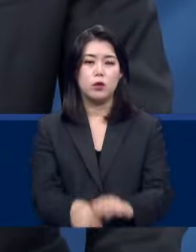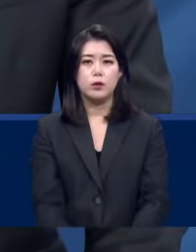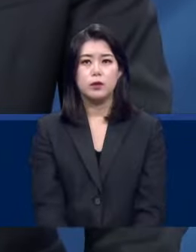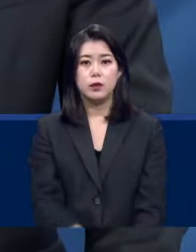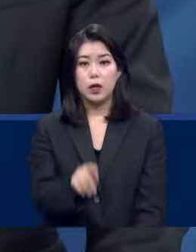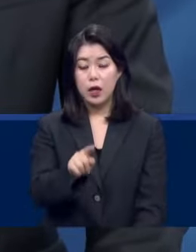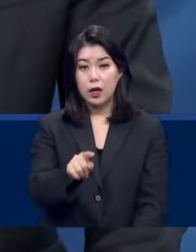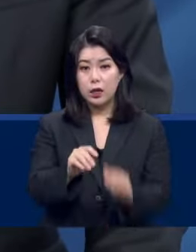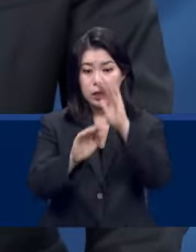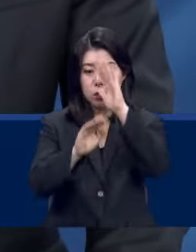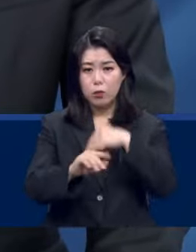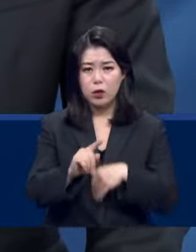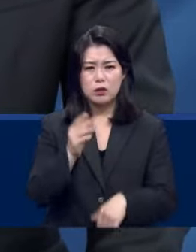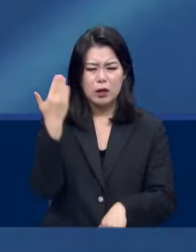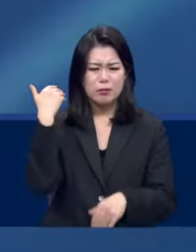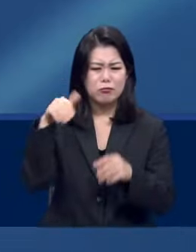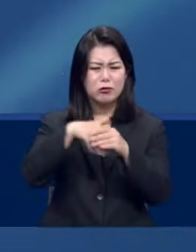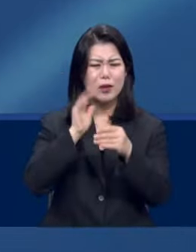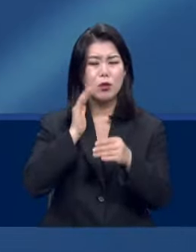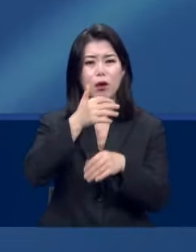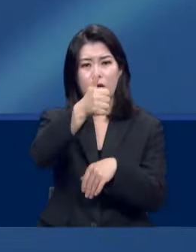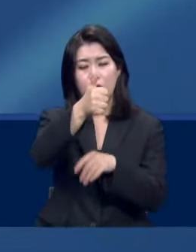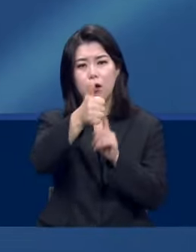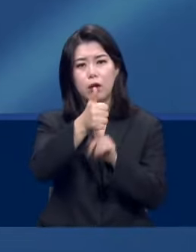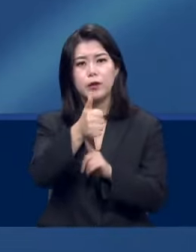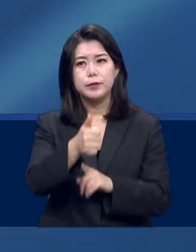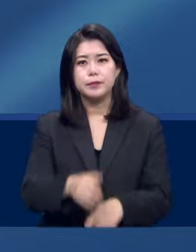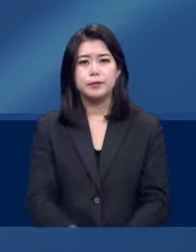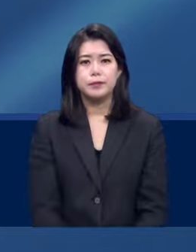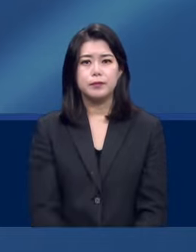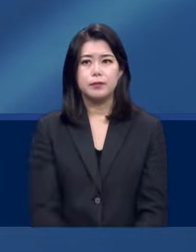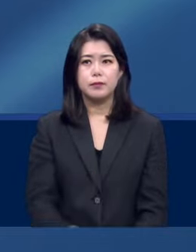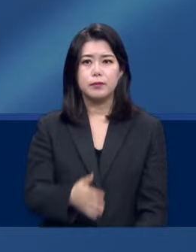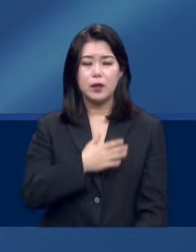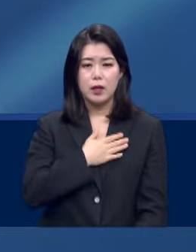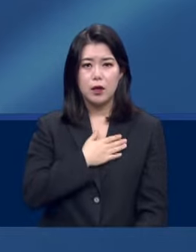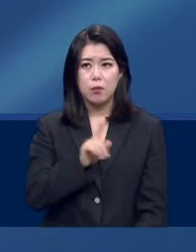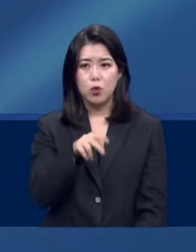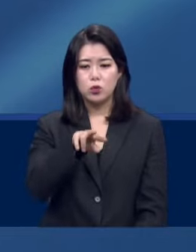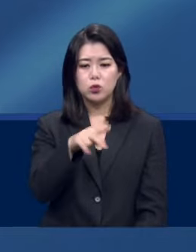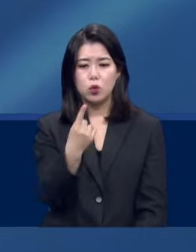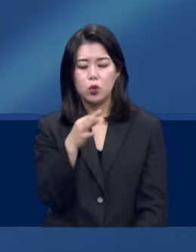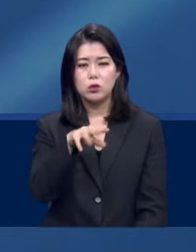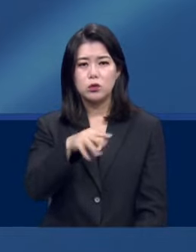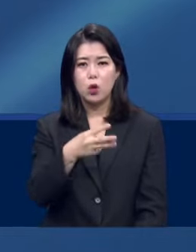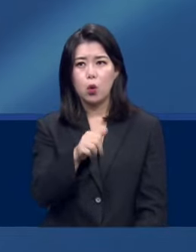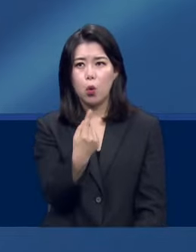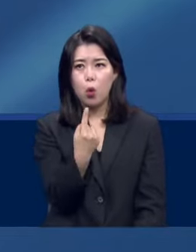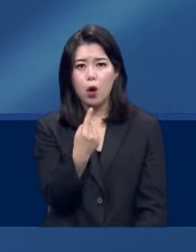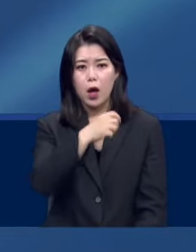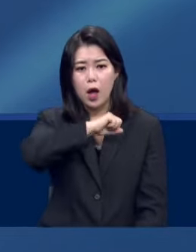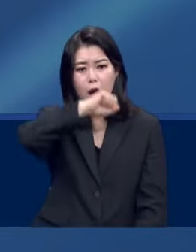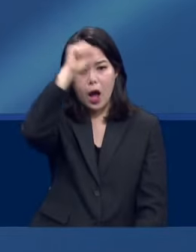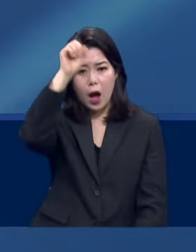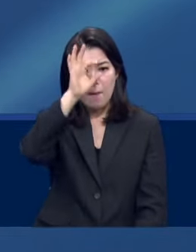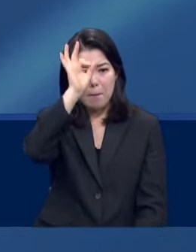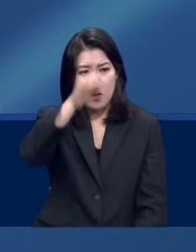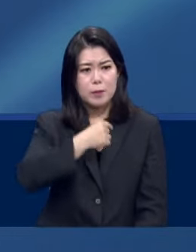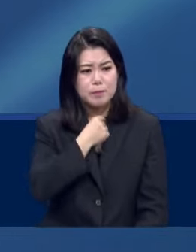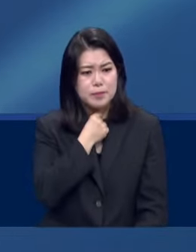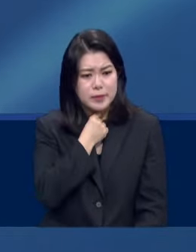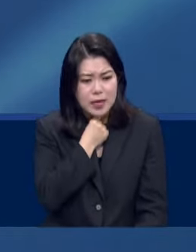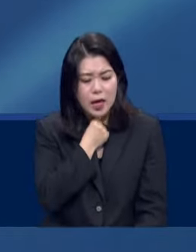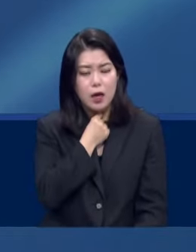여기에서는 지금 지난 문재인 전 대통령이 당시에 나가 송철호 꼭 당선되는 거 보는게 소원이라고 아지